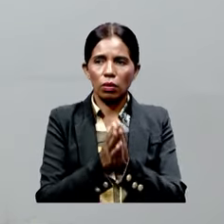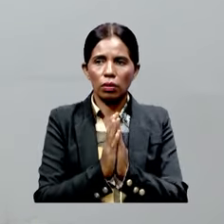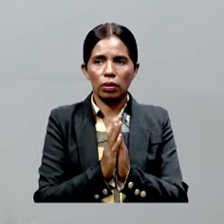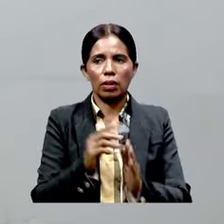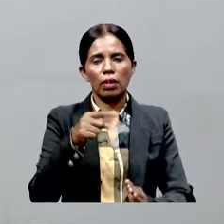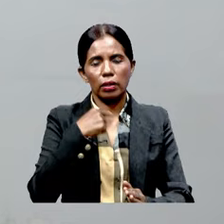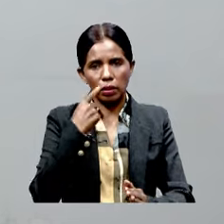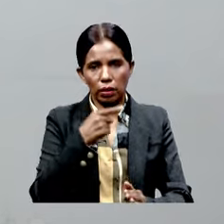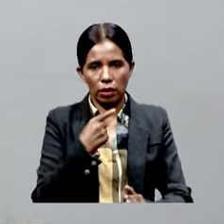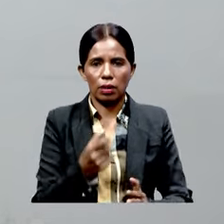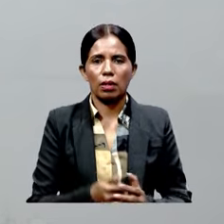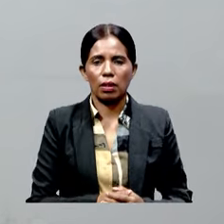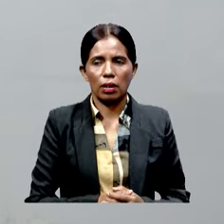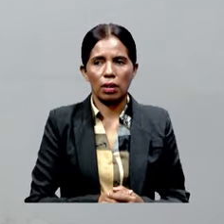sedet.